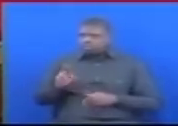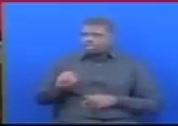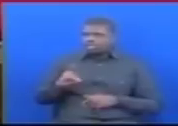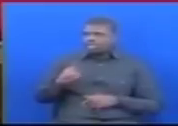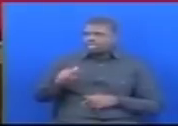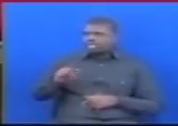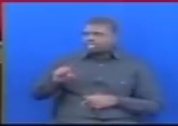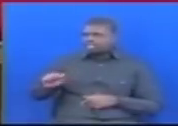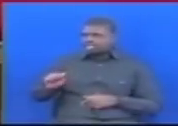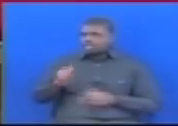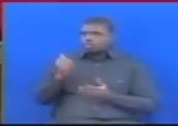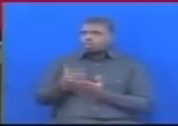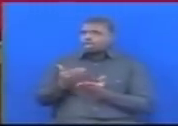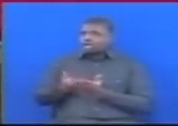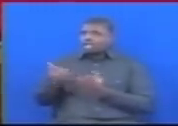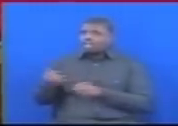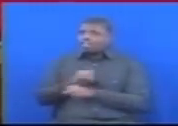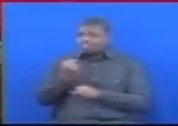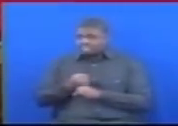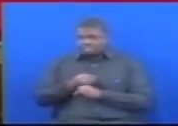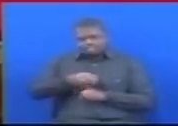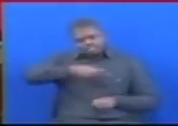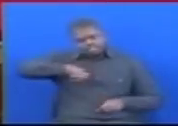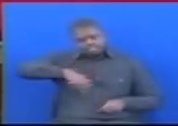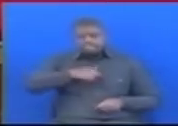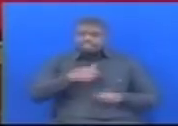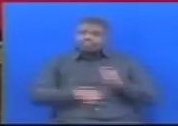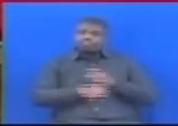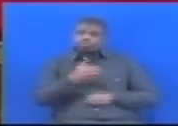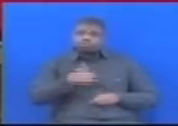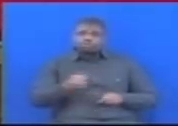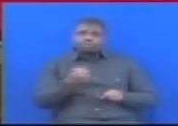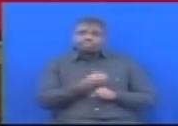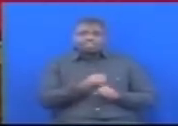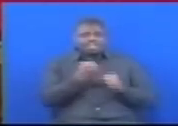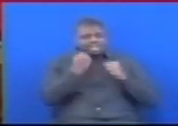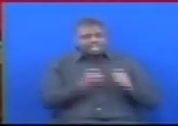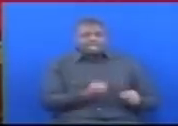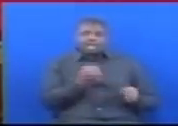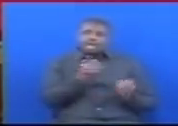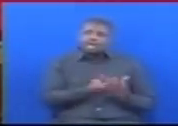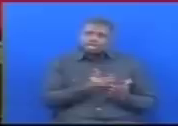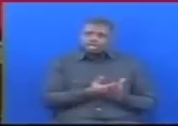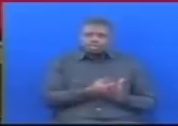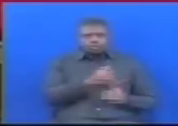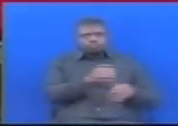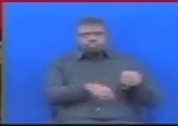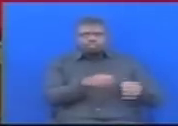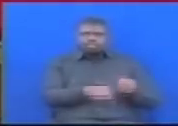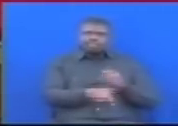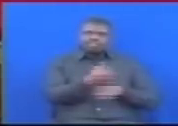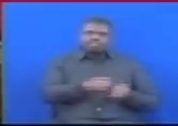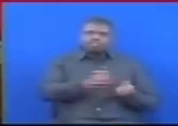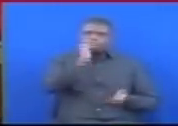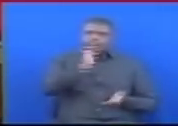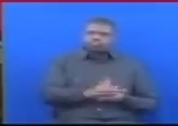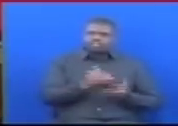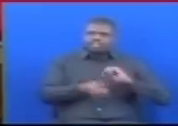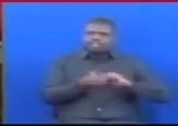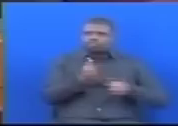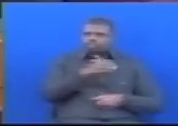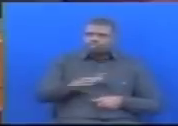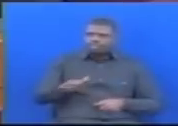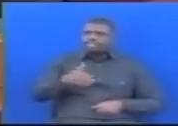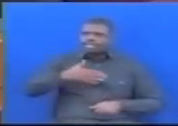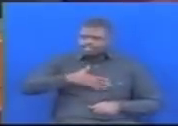Nataka nimhakikishie kwa uharaka aliofanya, na sisi kama viongozi wa wizara tulifanya jitihada kwa haraka ili tuweze kumchimbia visima katika kupunguza huduma ya maji katika jimbo